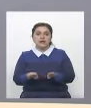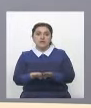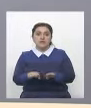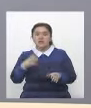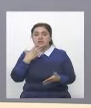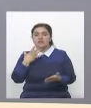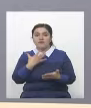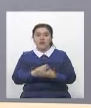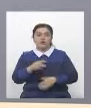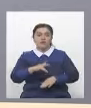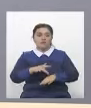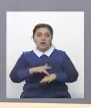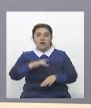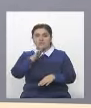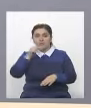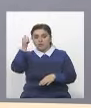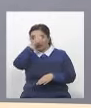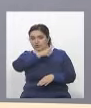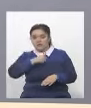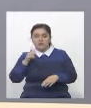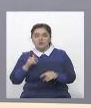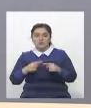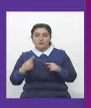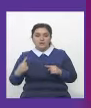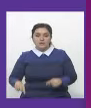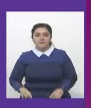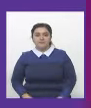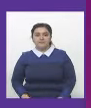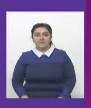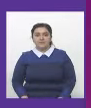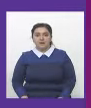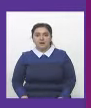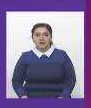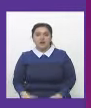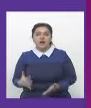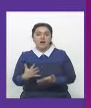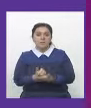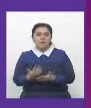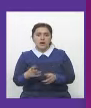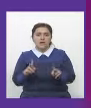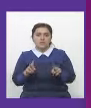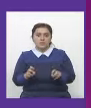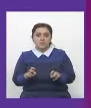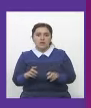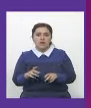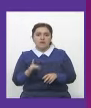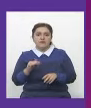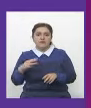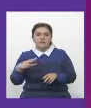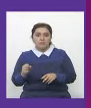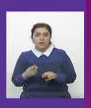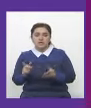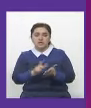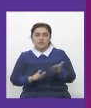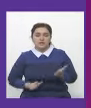сравнивает свое любимое время года с другими. Определите тип рифмовки